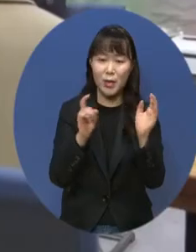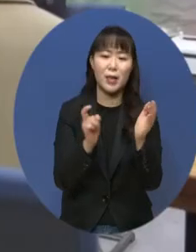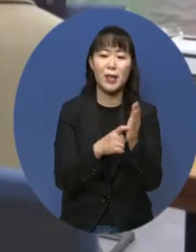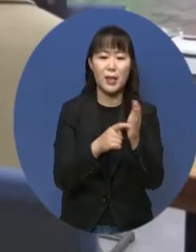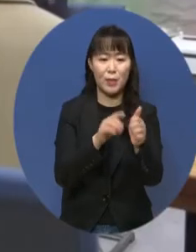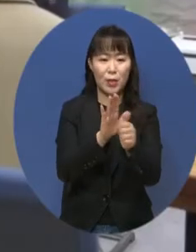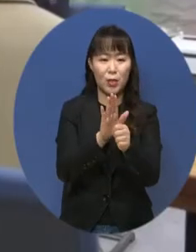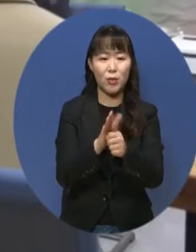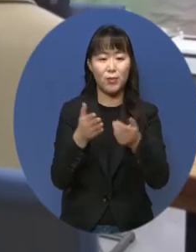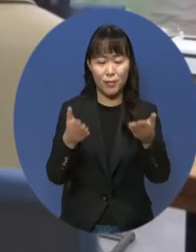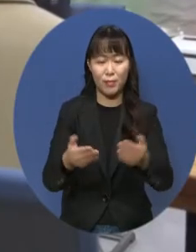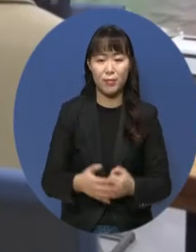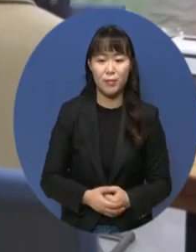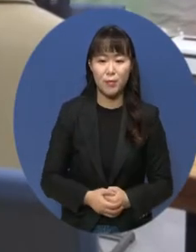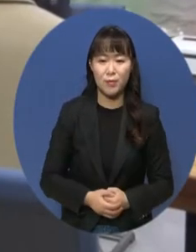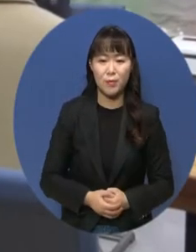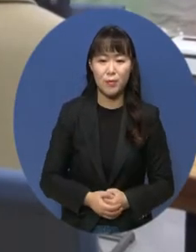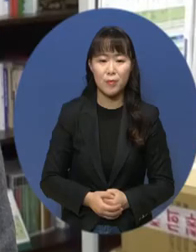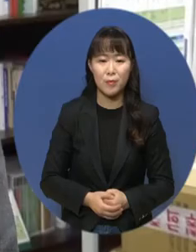지원에 나섰습니다.